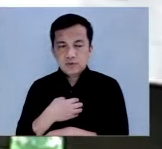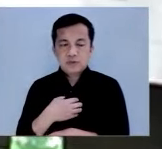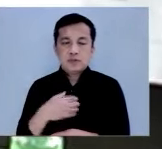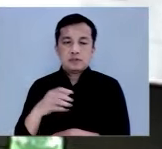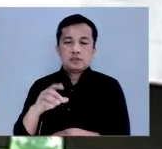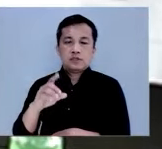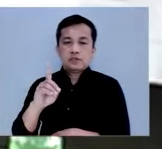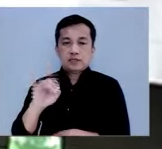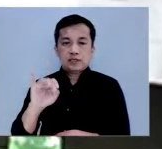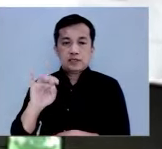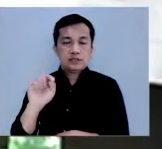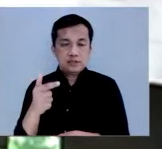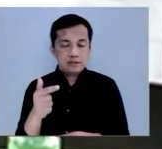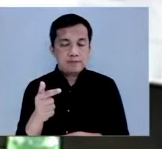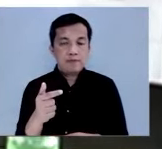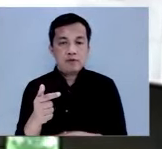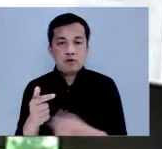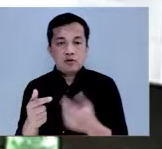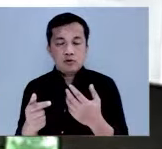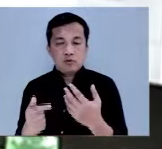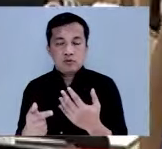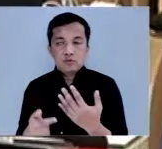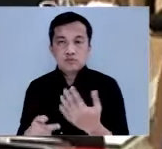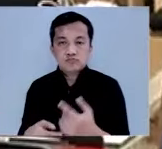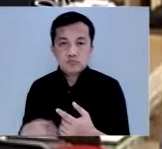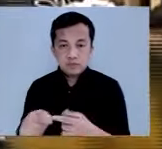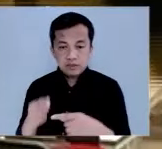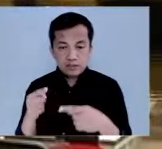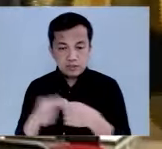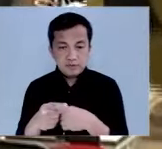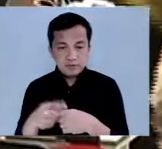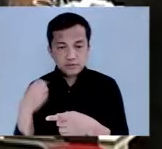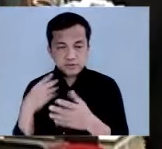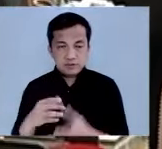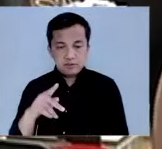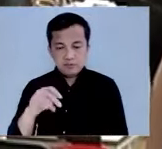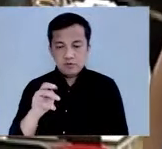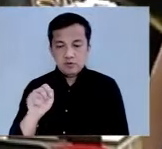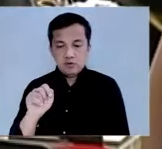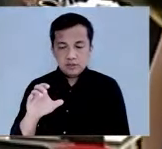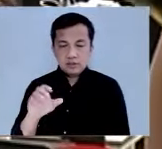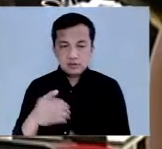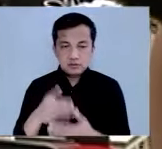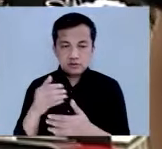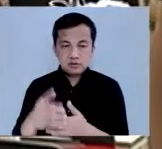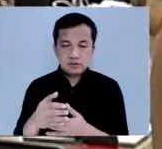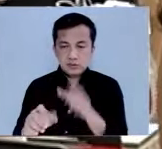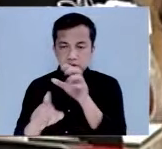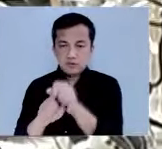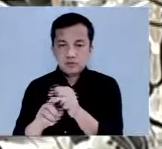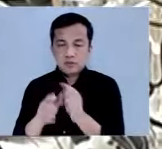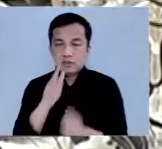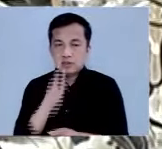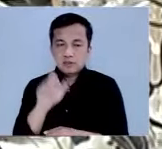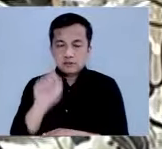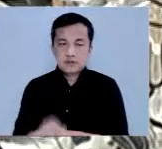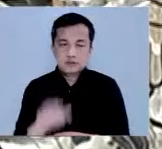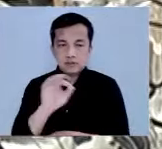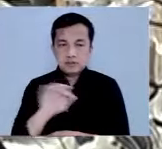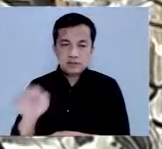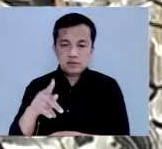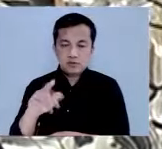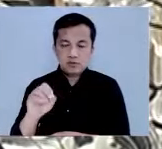interior and local government o DG laban sa mga opisyal ng porak kasunod yan ng ni raid na lucky South 99 Pogo hub noong